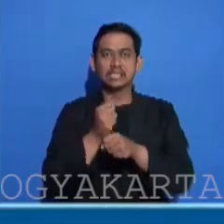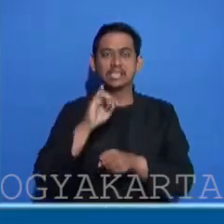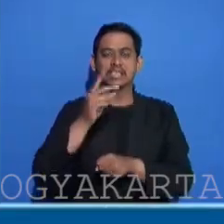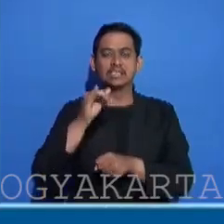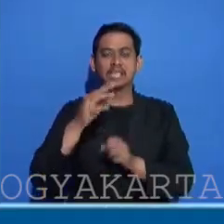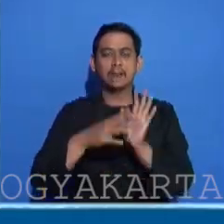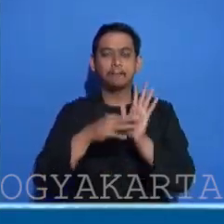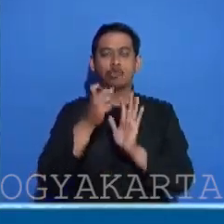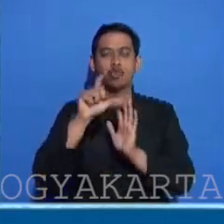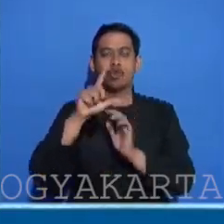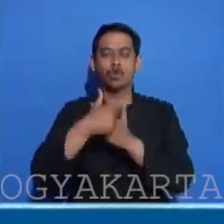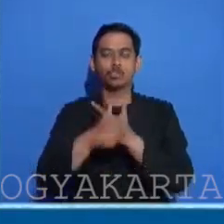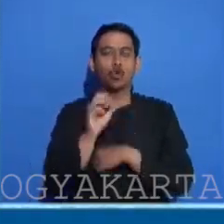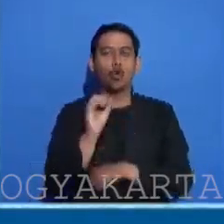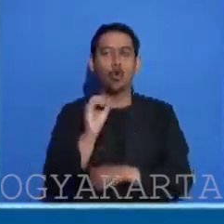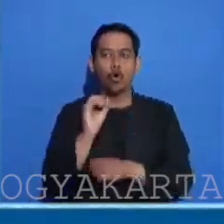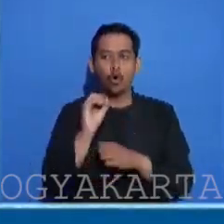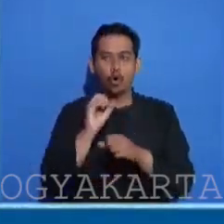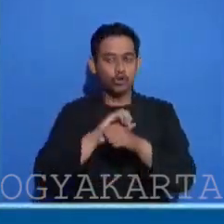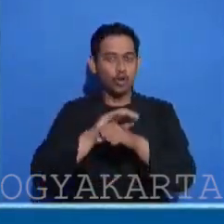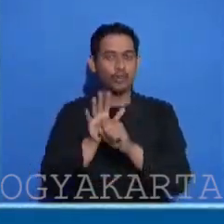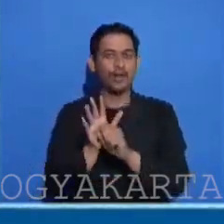ing papan meniko kata warga